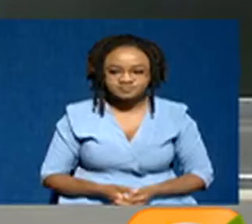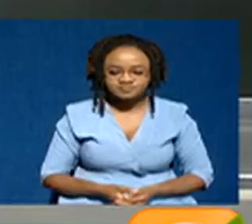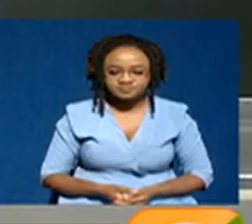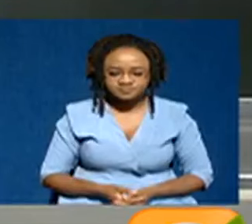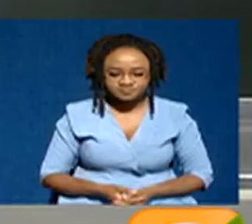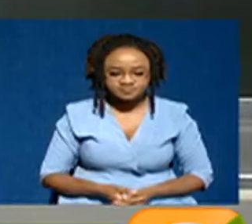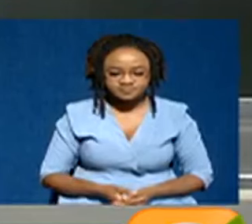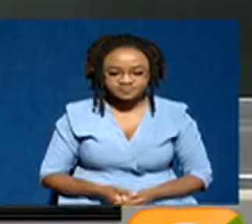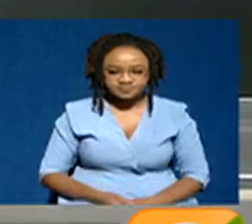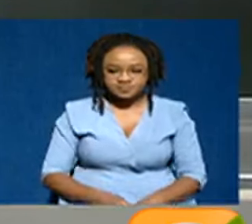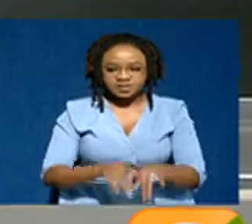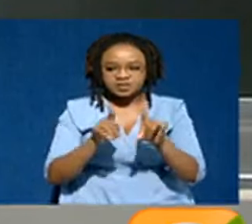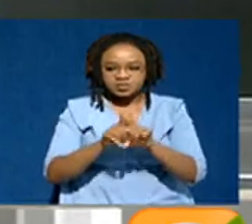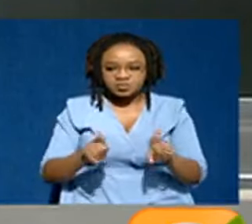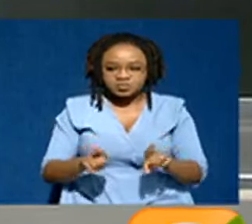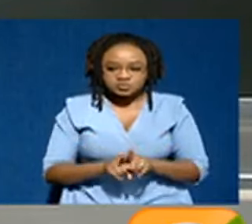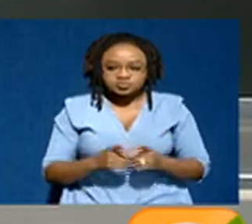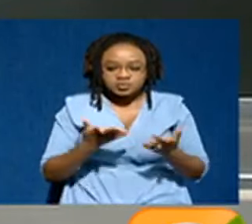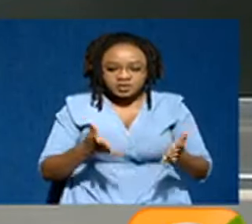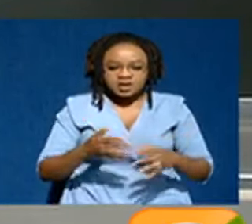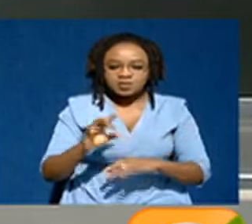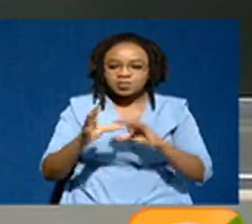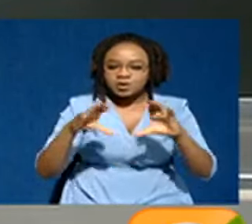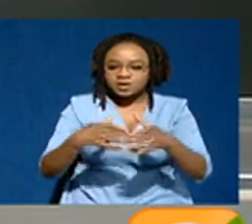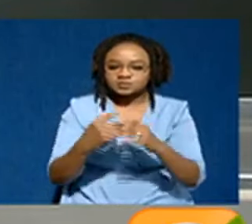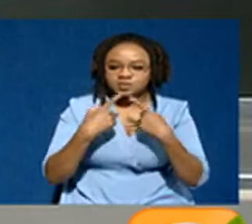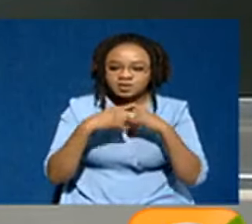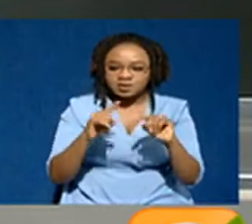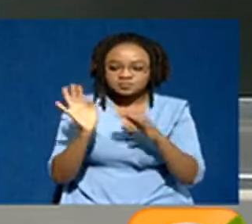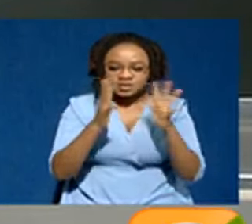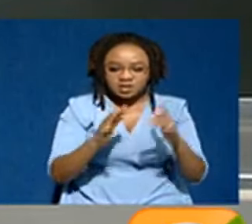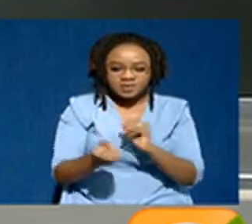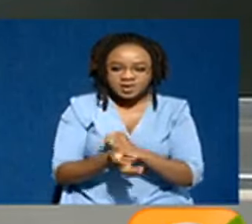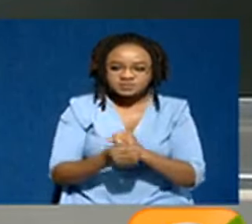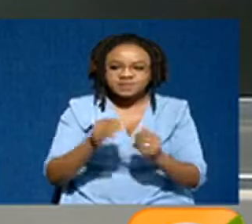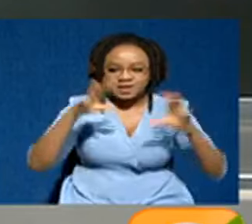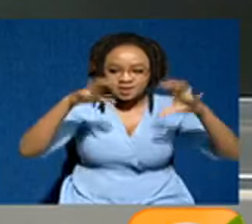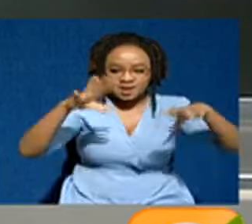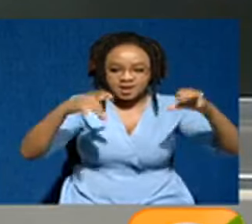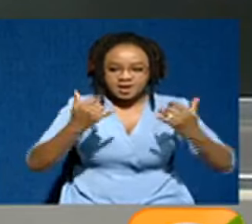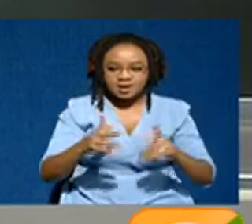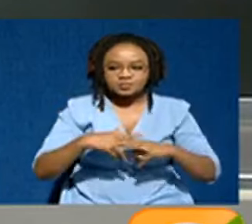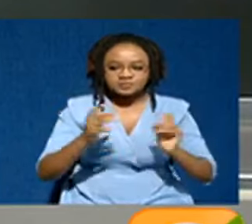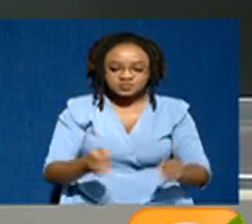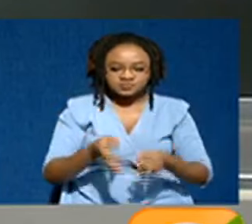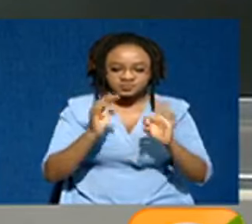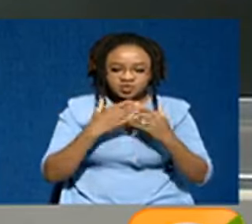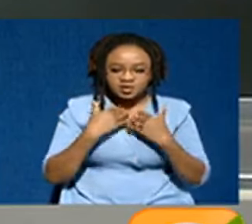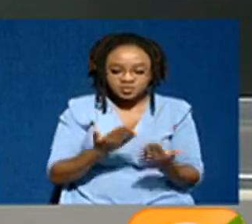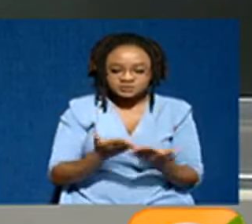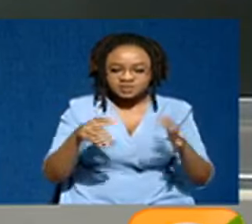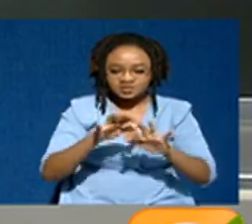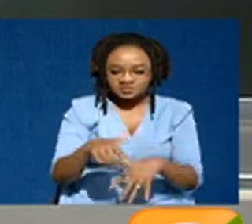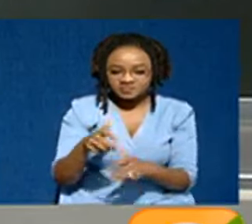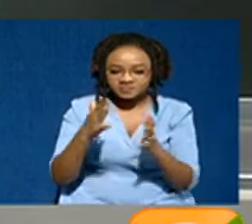Huku haya kijiri, idara ya utabiri wa hali ya anga sasa inasema mvua ndefu zimeanza, huku ikiwataka wakulima nchini kuanza shughuli za